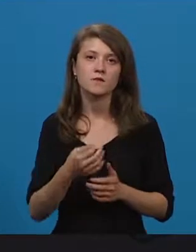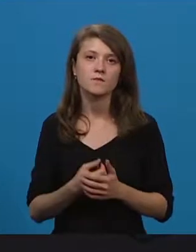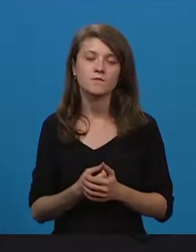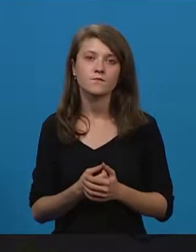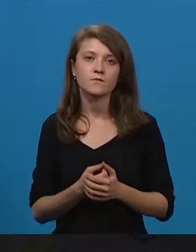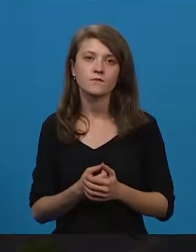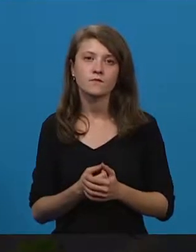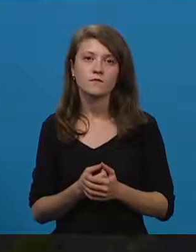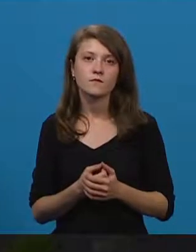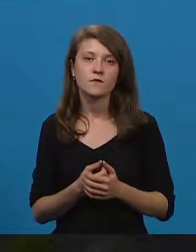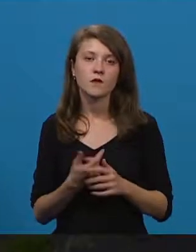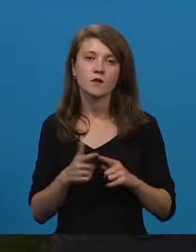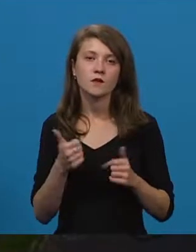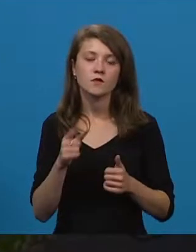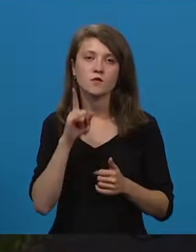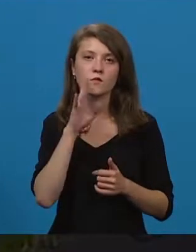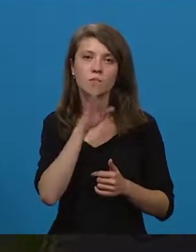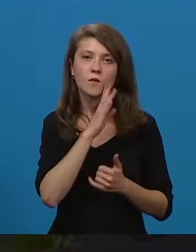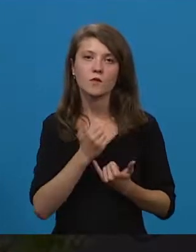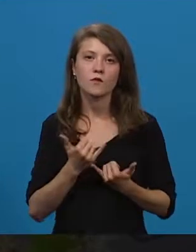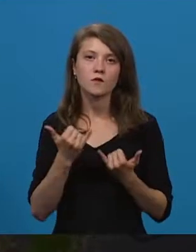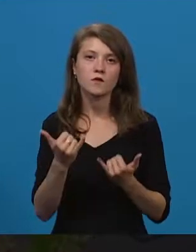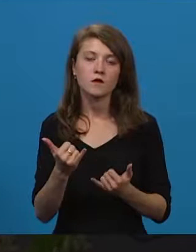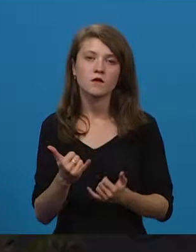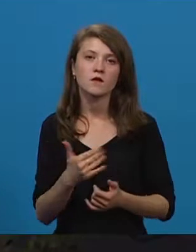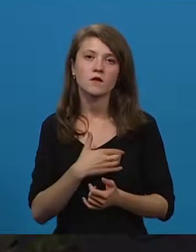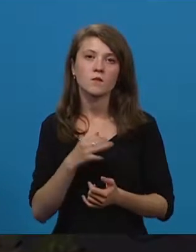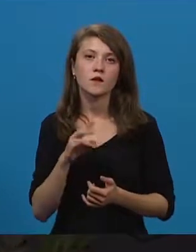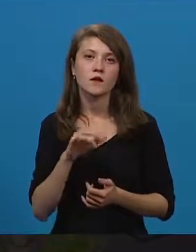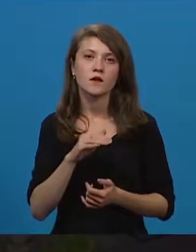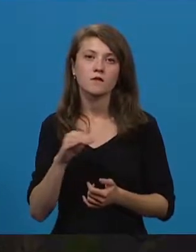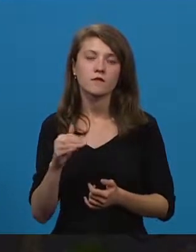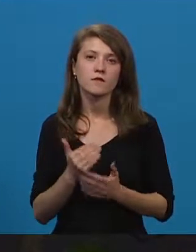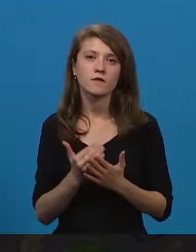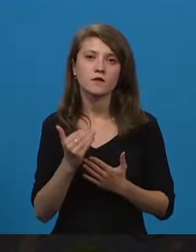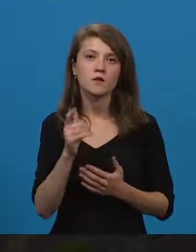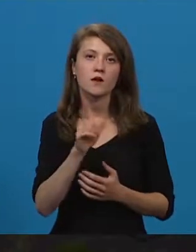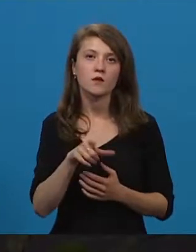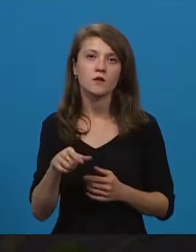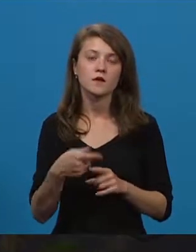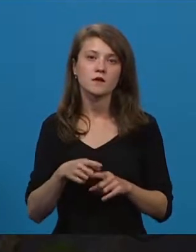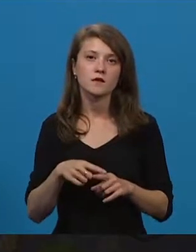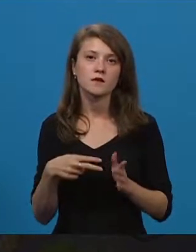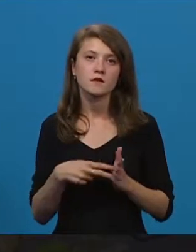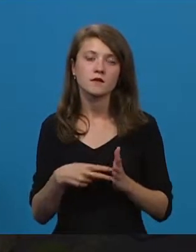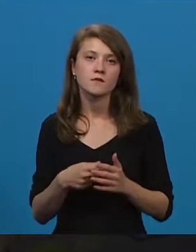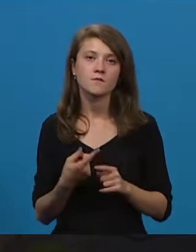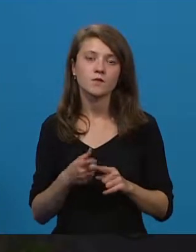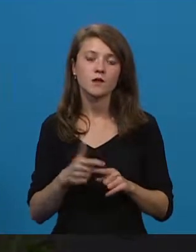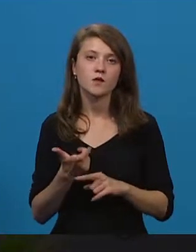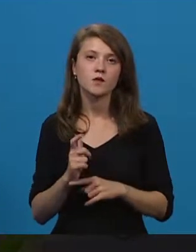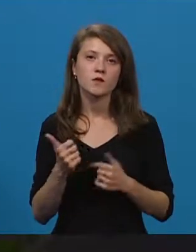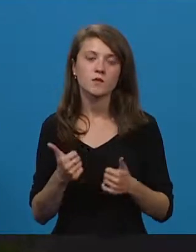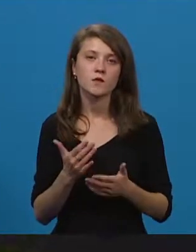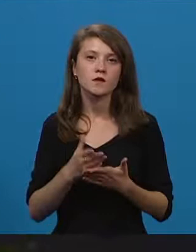Хорошо, що мать вважають, і, по крайній мірі, на рівні високих людей це ціниться. Це дуже здорово.